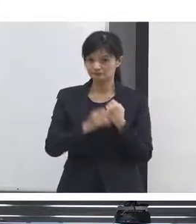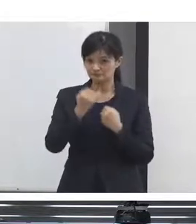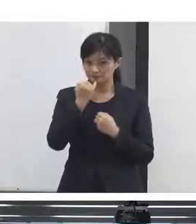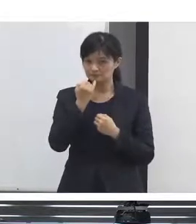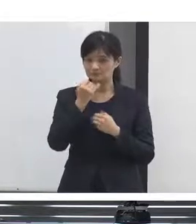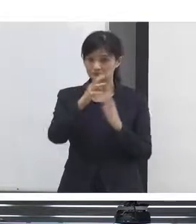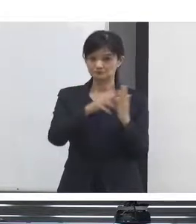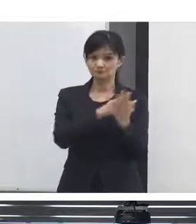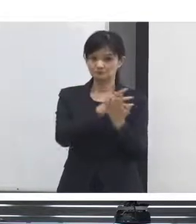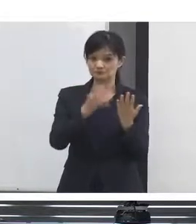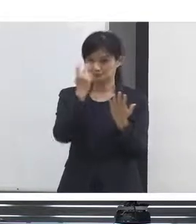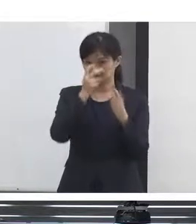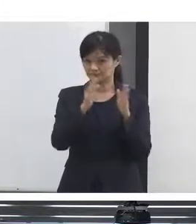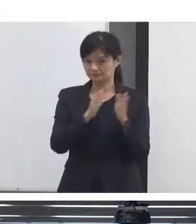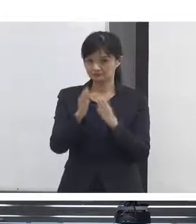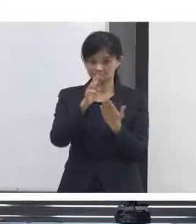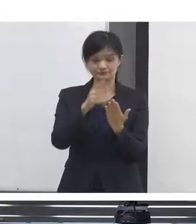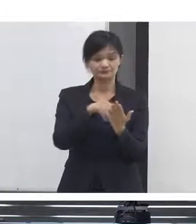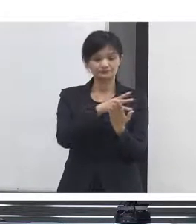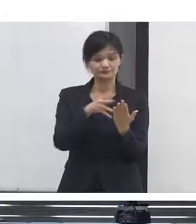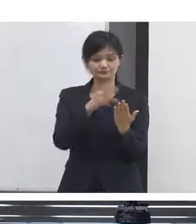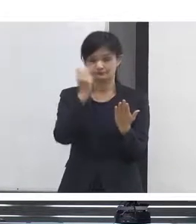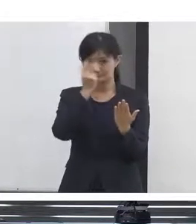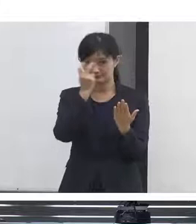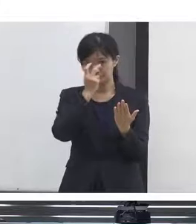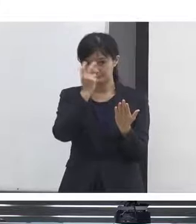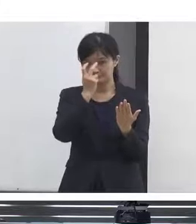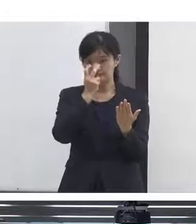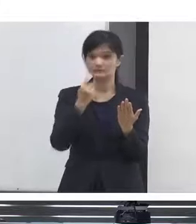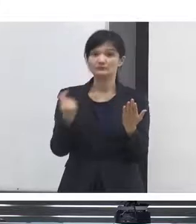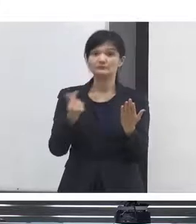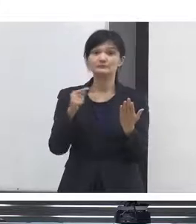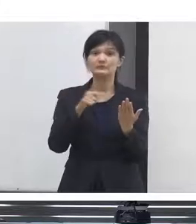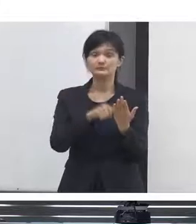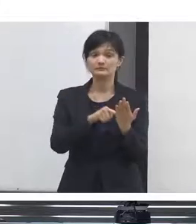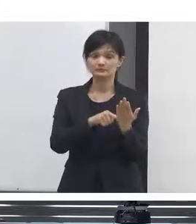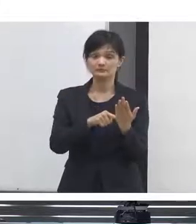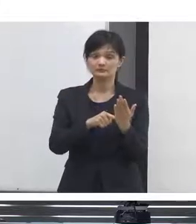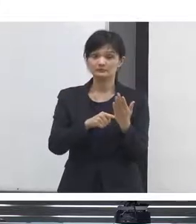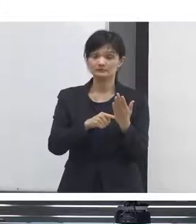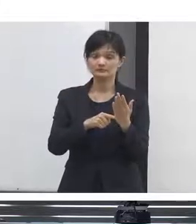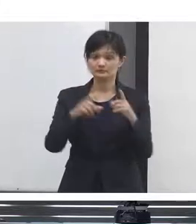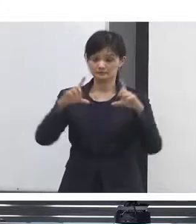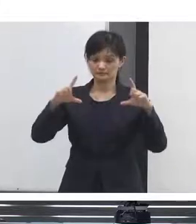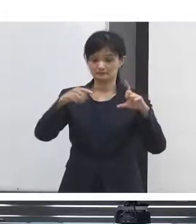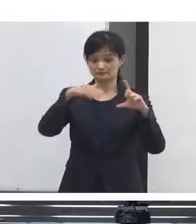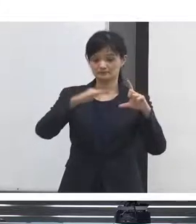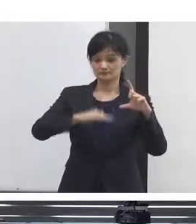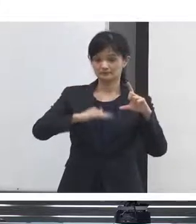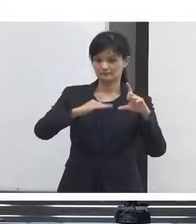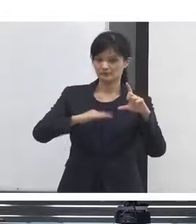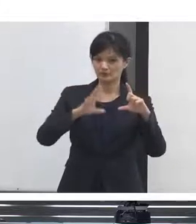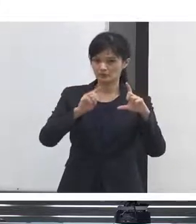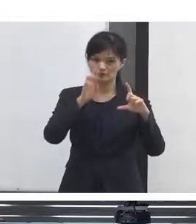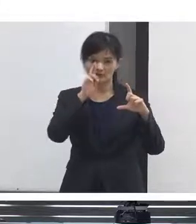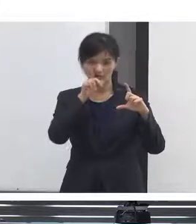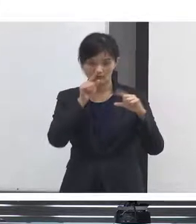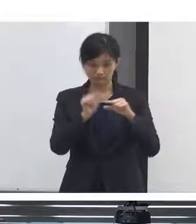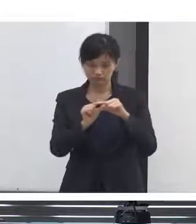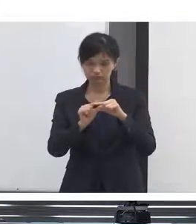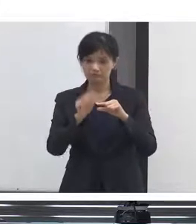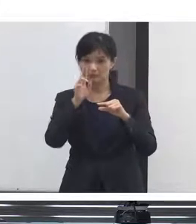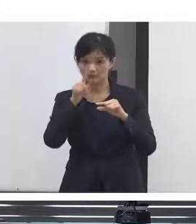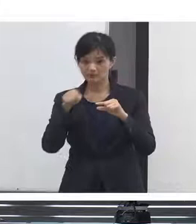表里面去察觉，然后就是说，比如说这个投影片下方里面有一个栏位呢是作物，有一个栏位呢是地